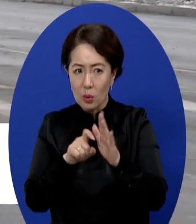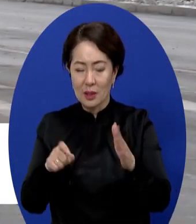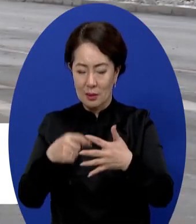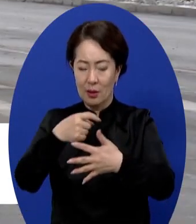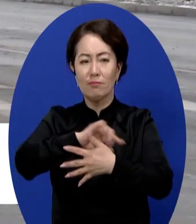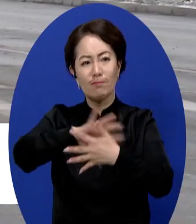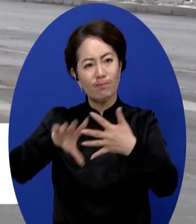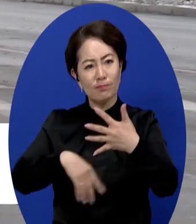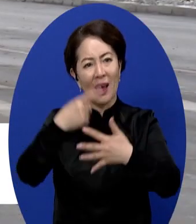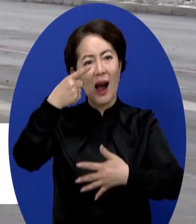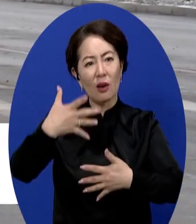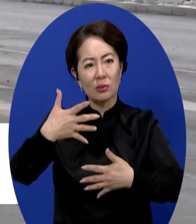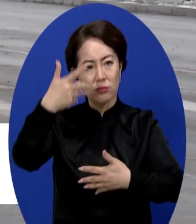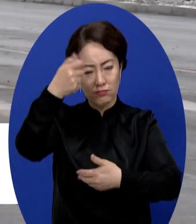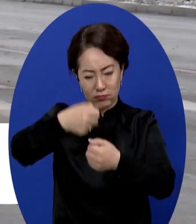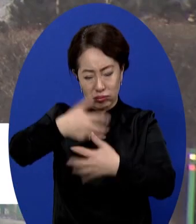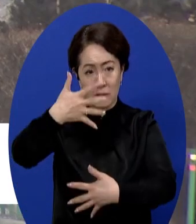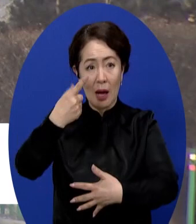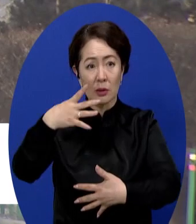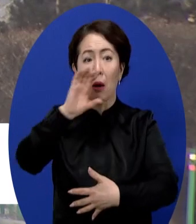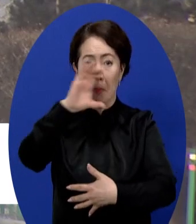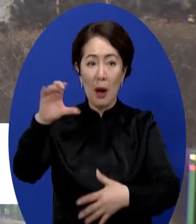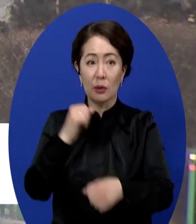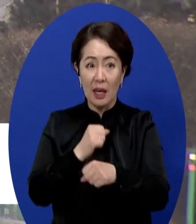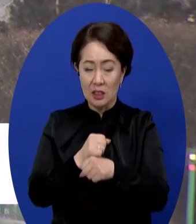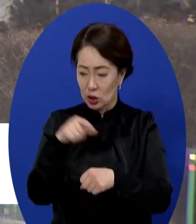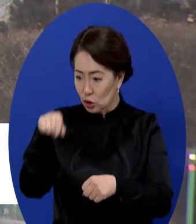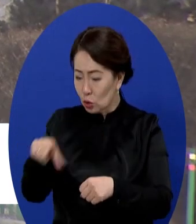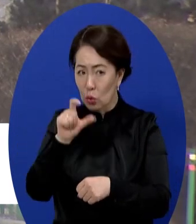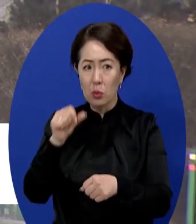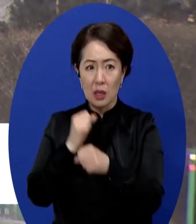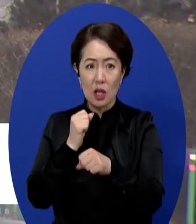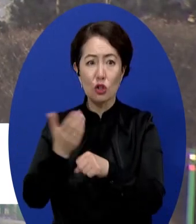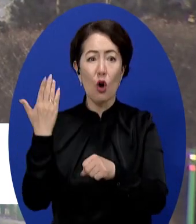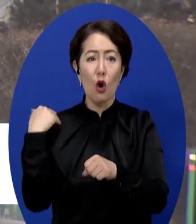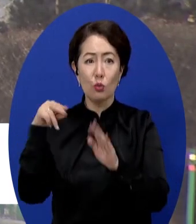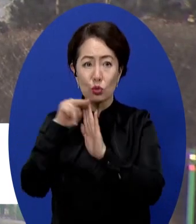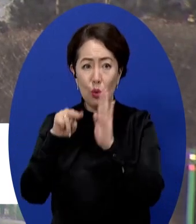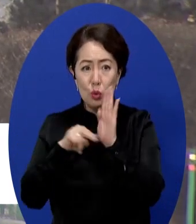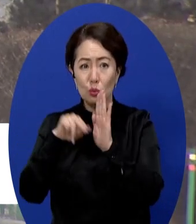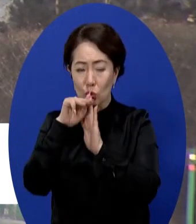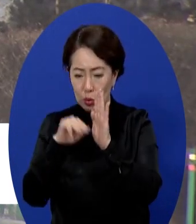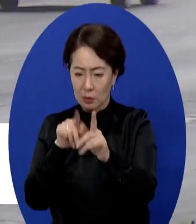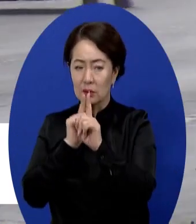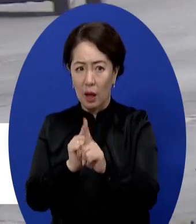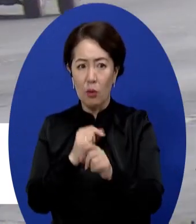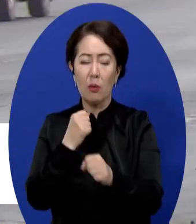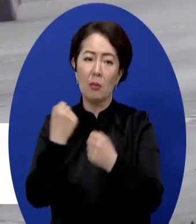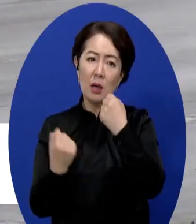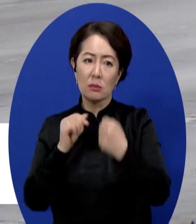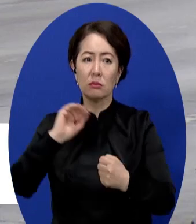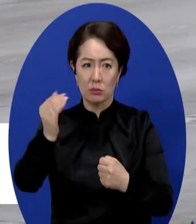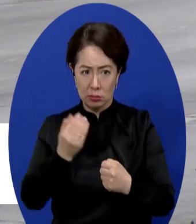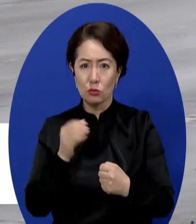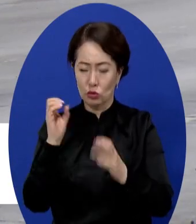салбар байгууллагын ажил нь за тухайн байгууллагын ажилтнуудын хувьд өмнө мөрдөгдөж байсан журмын хүрээнд зарчих хөдөлгөөнд